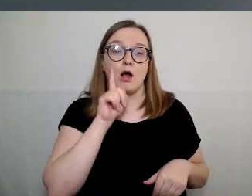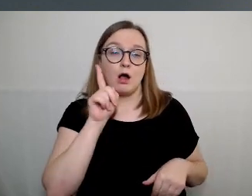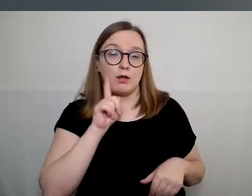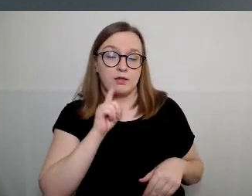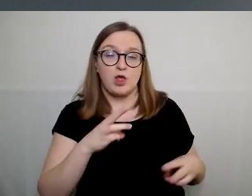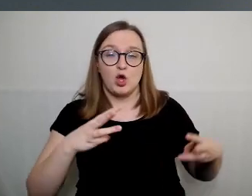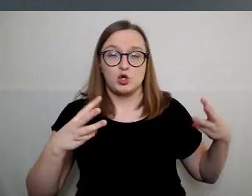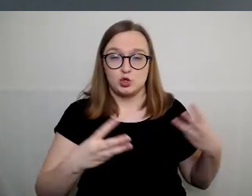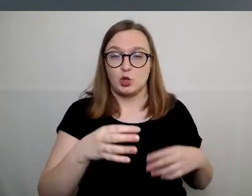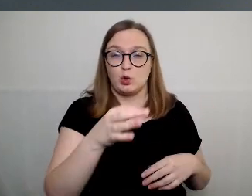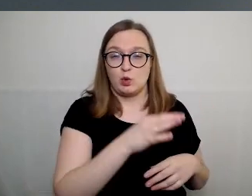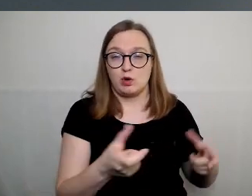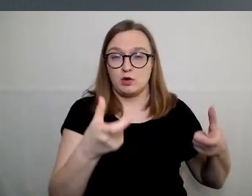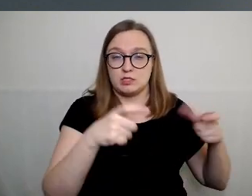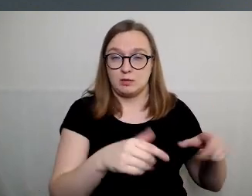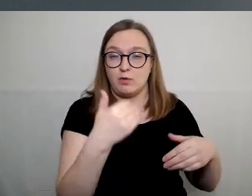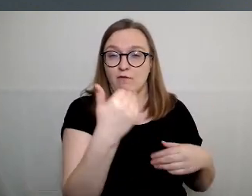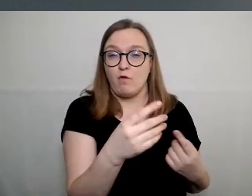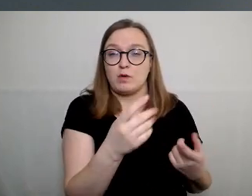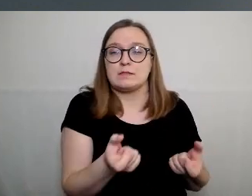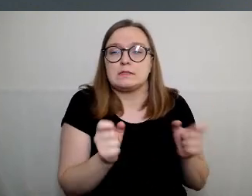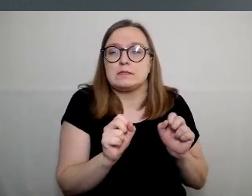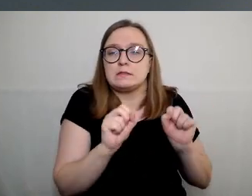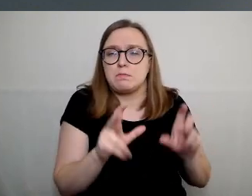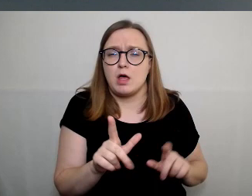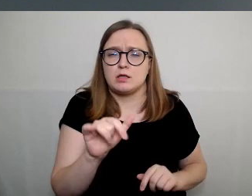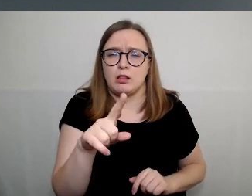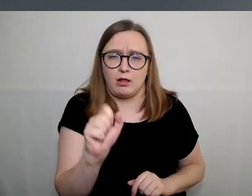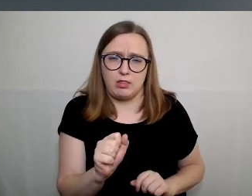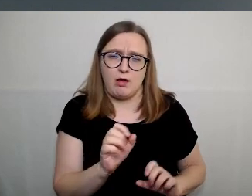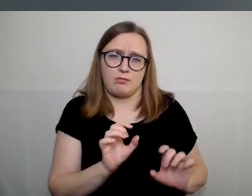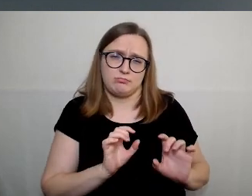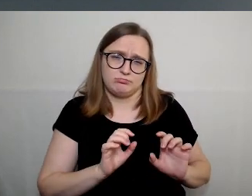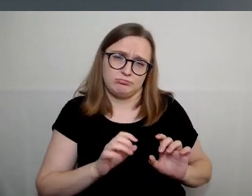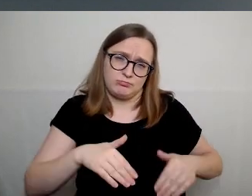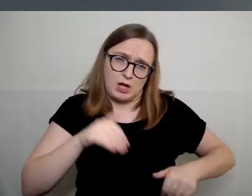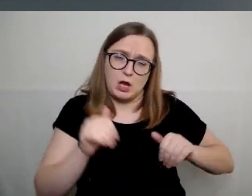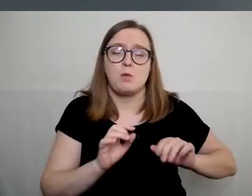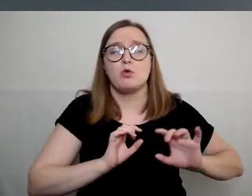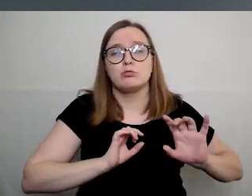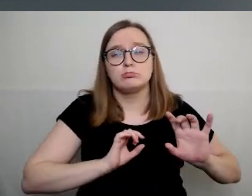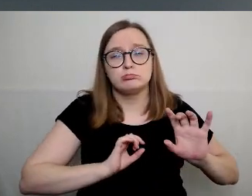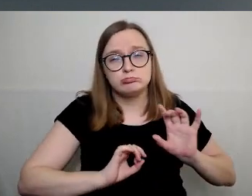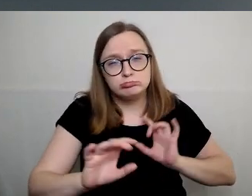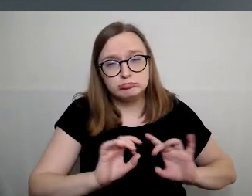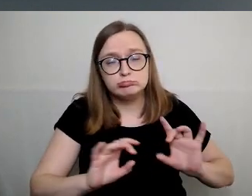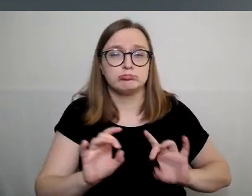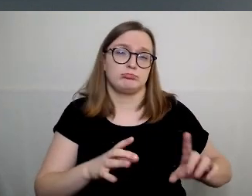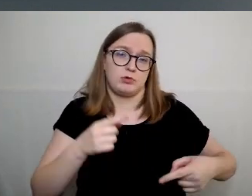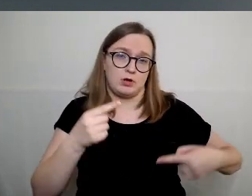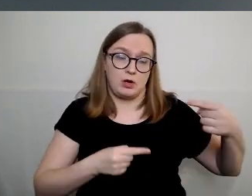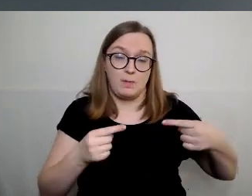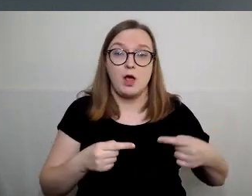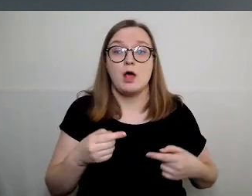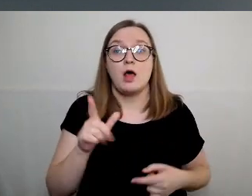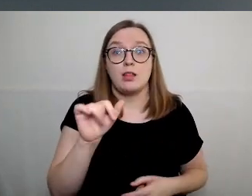rajono savivaldybės tarybą specialioji rinkimų agitacijos laida. Laida apmokėta vyriausiosios rinkimų komisijos. Visi kandidatai